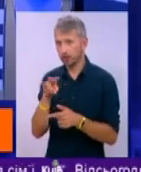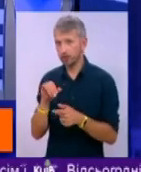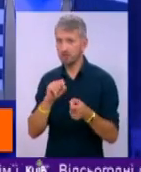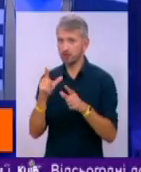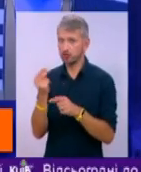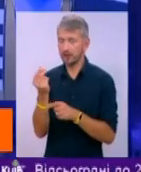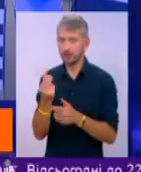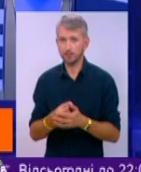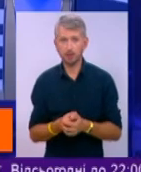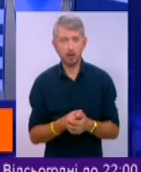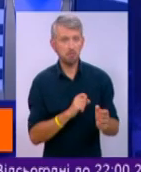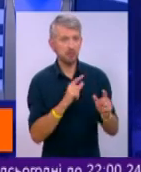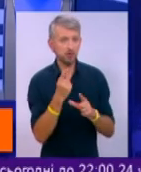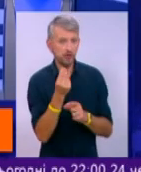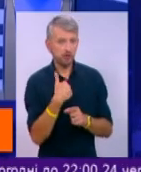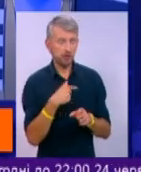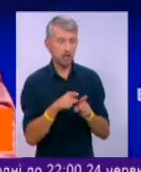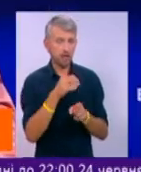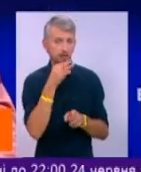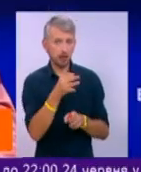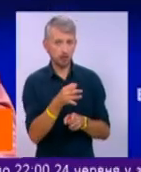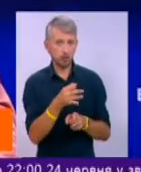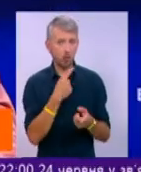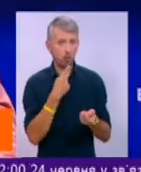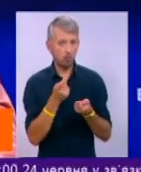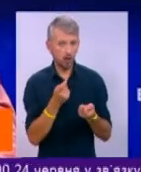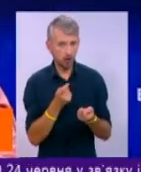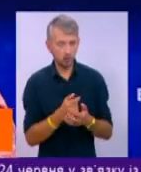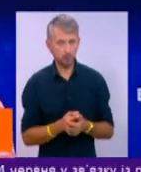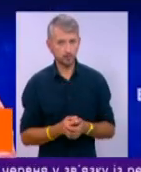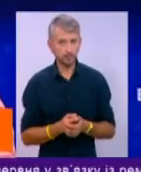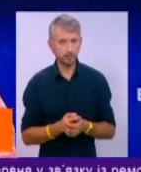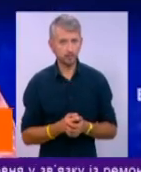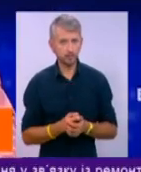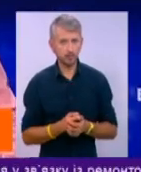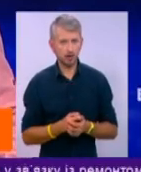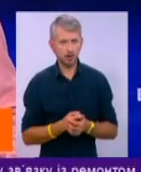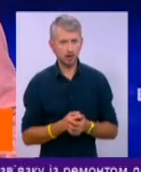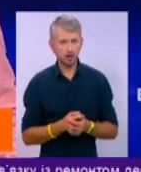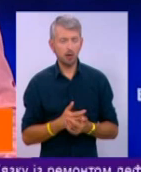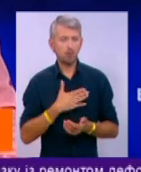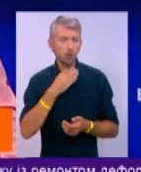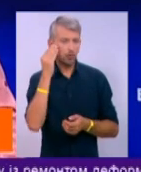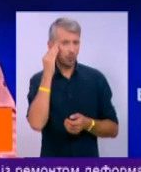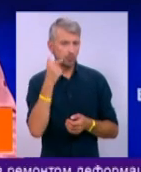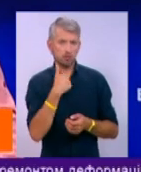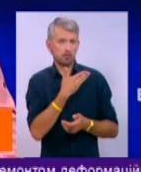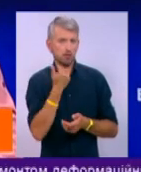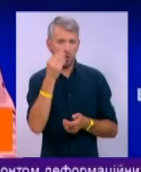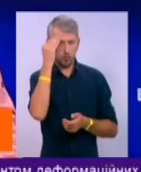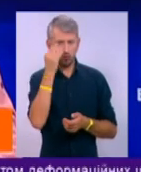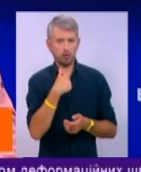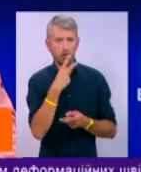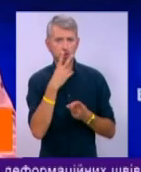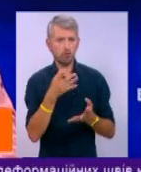цін? Підвищення цін? Ну, я так скажу, знаєте, обережно, на формально, мою думку, я не маю думки. Чому? Тому що я не